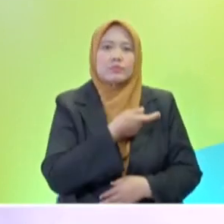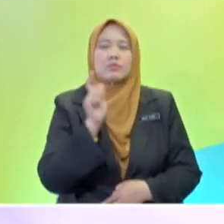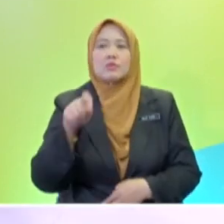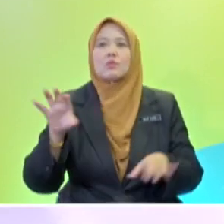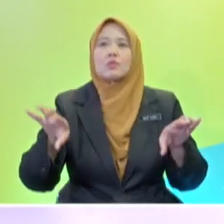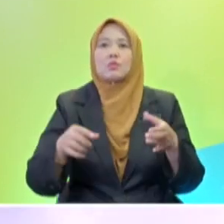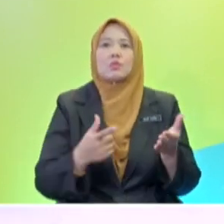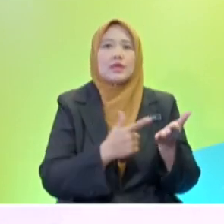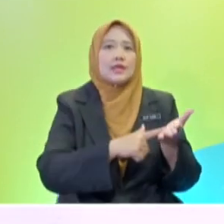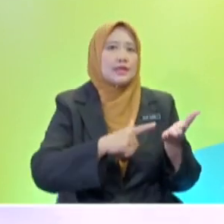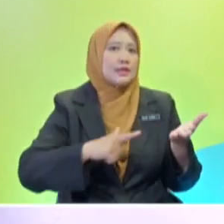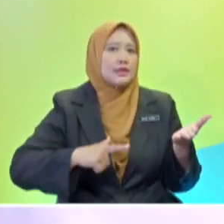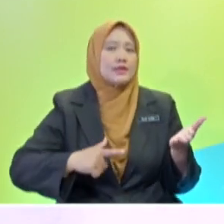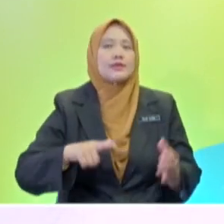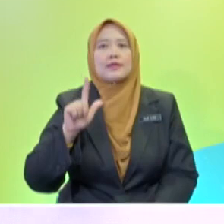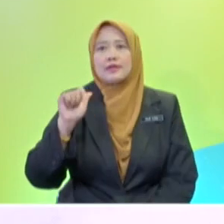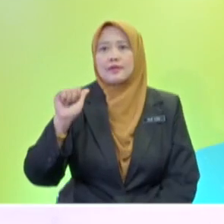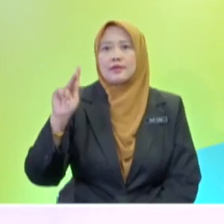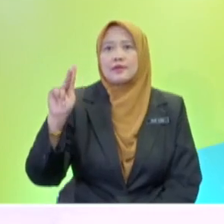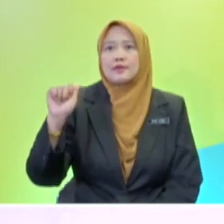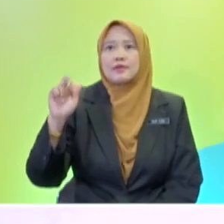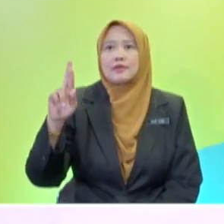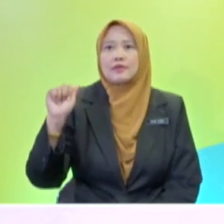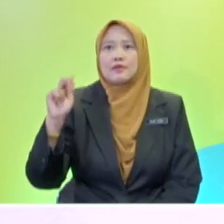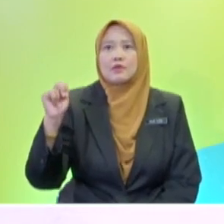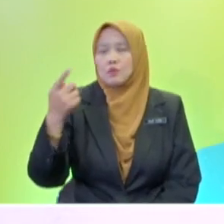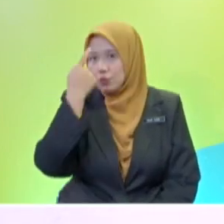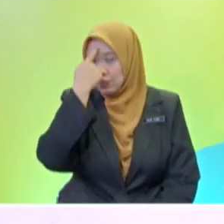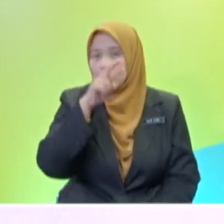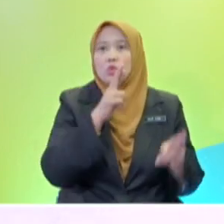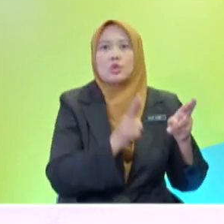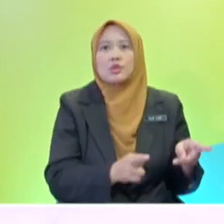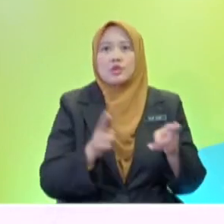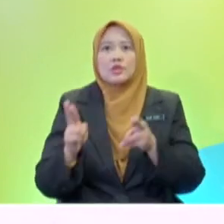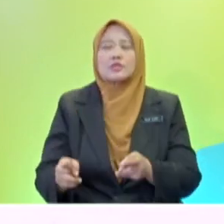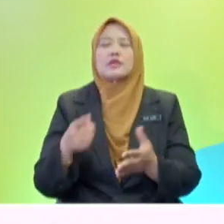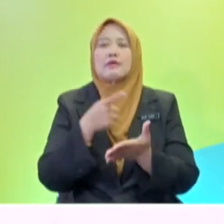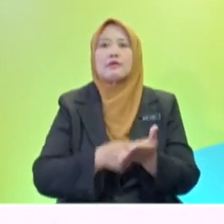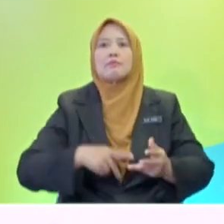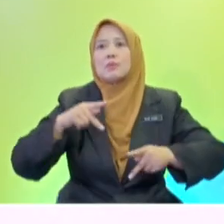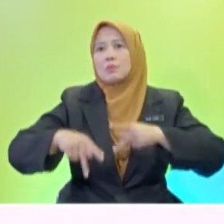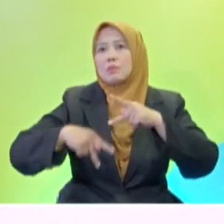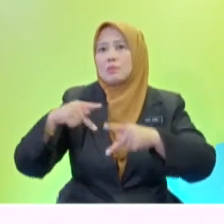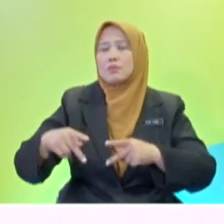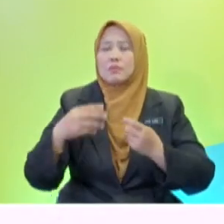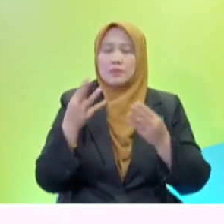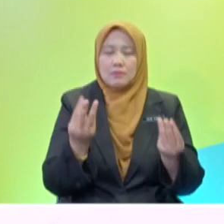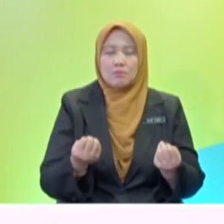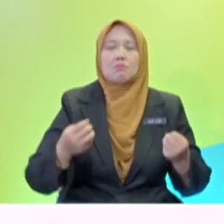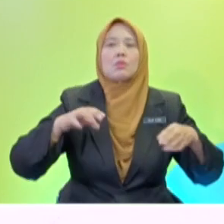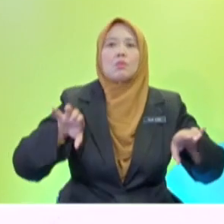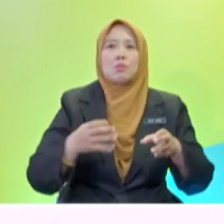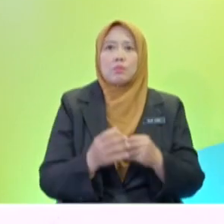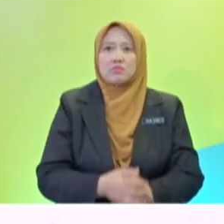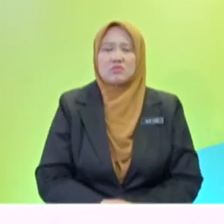supaya kita dapat merancang apa proses yang kita galak sana kan Oke Supaya kita kalau kita terus buat nanti kalau ada